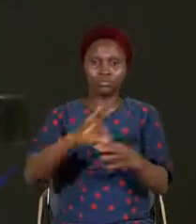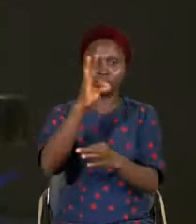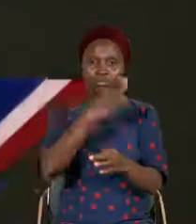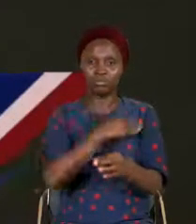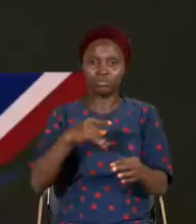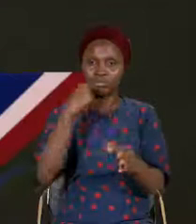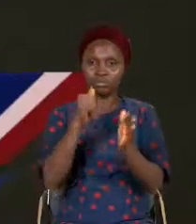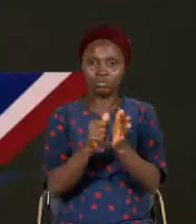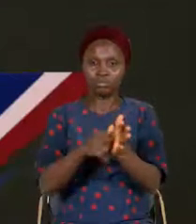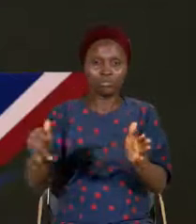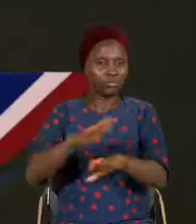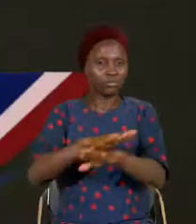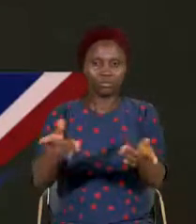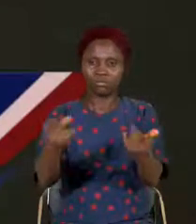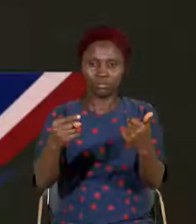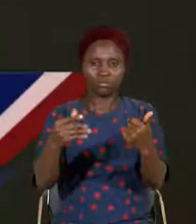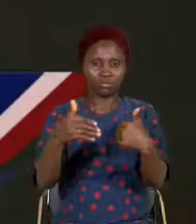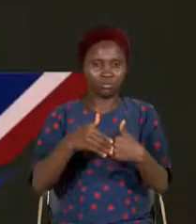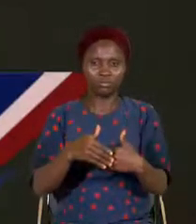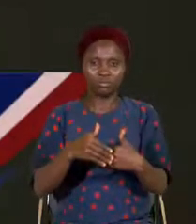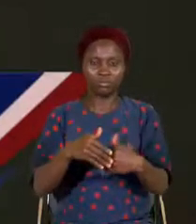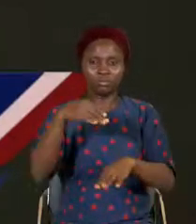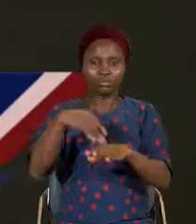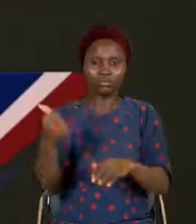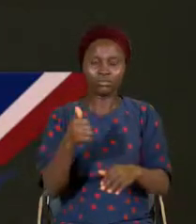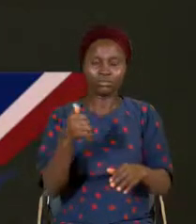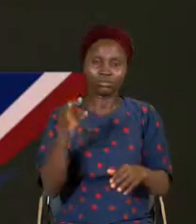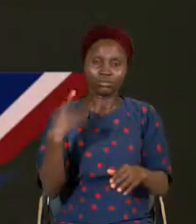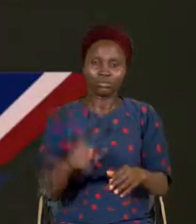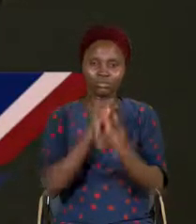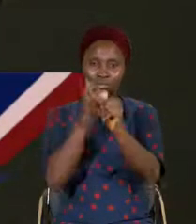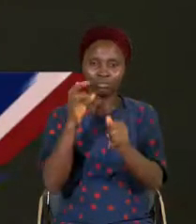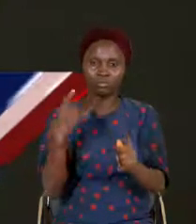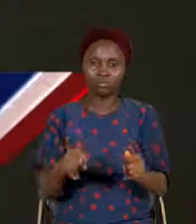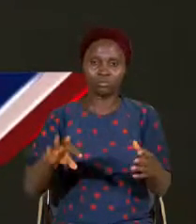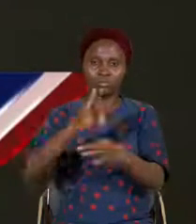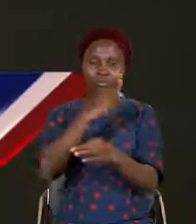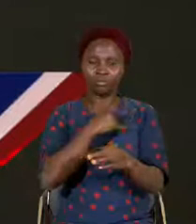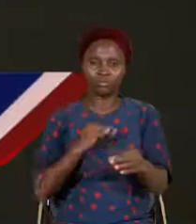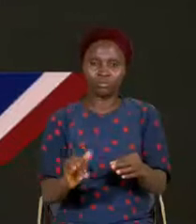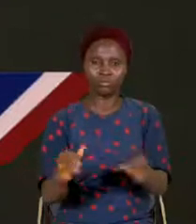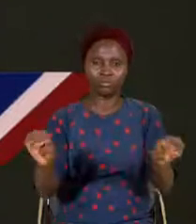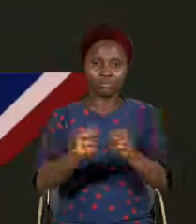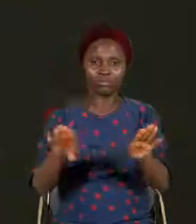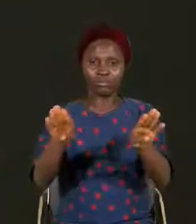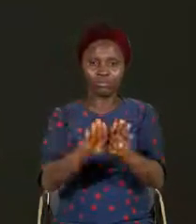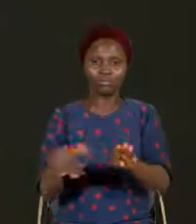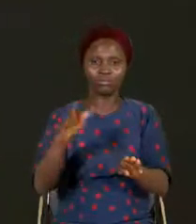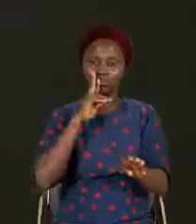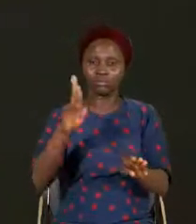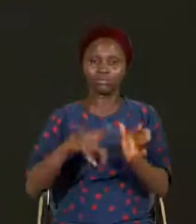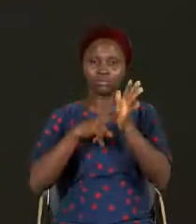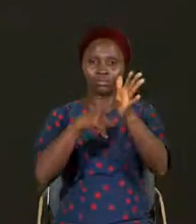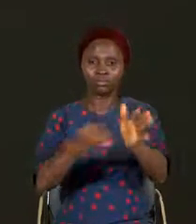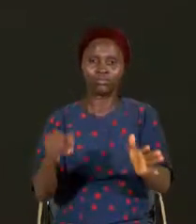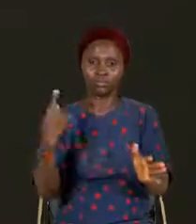On nous rapporte qu'ils étaient supérieurs, qu'ils dépassaient tout le monde dans le don de l'esprit.